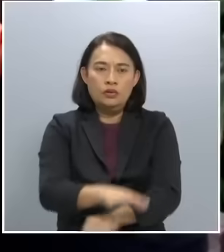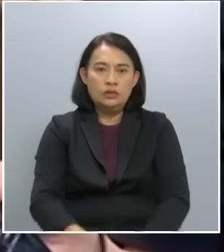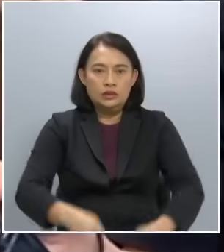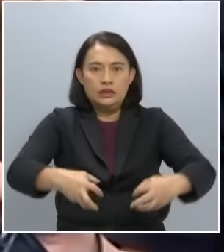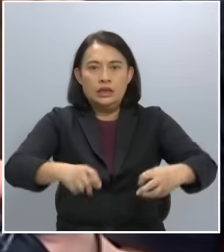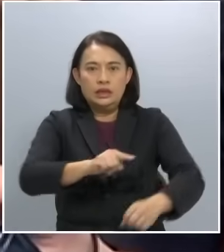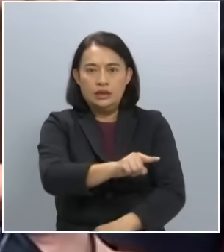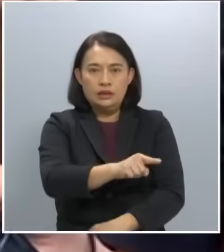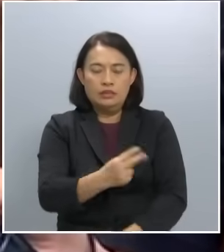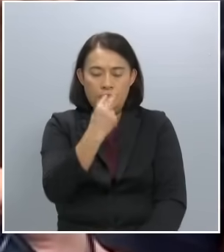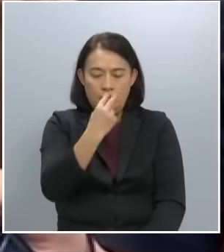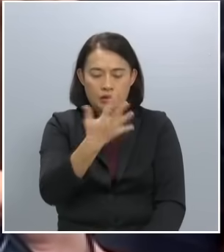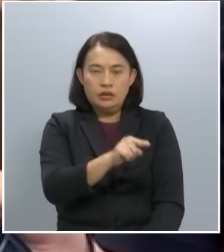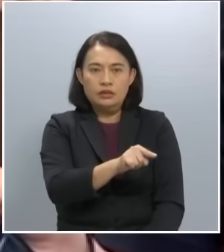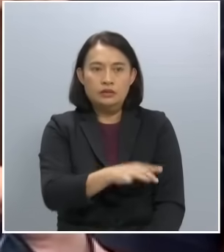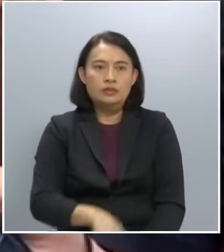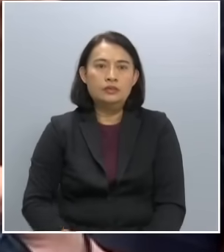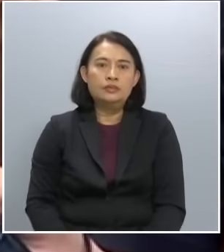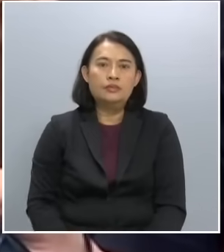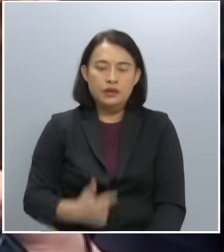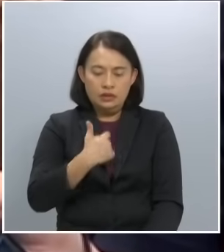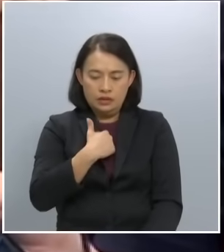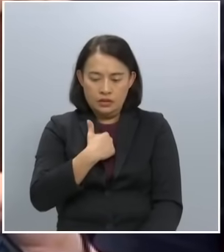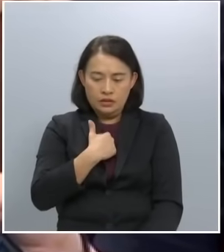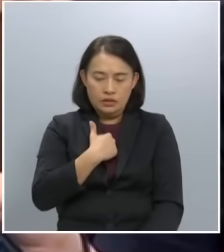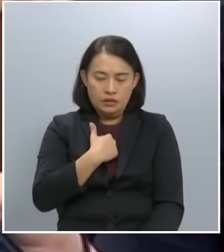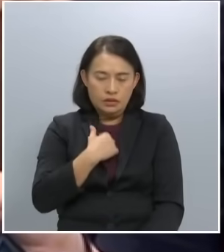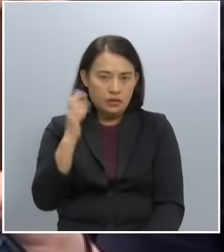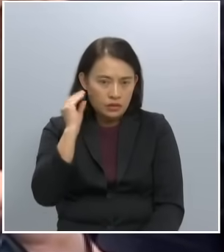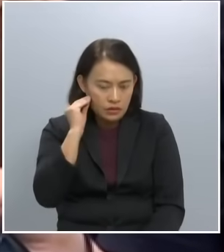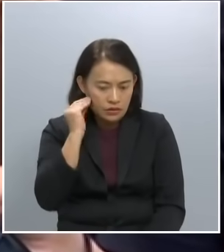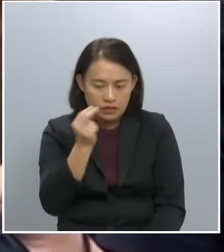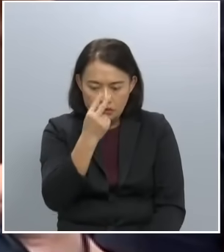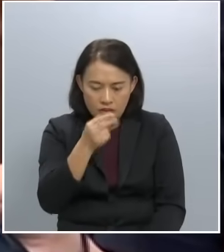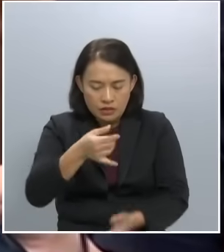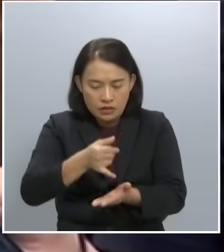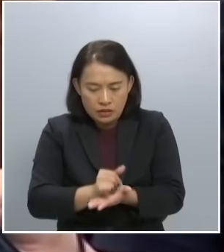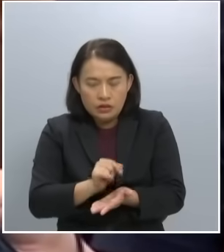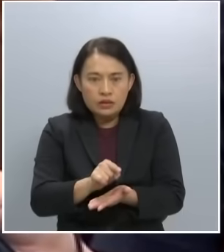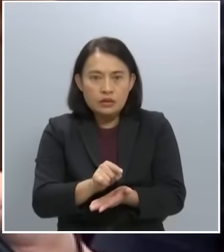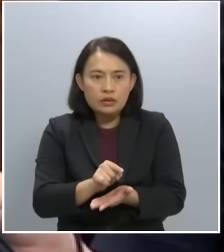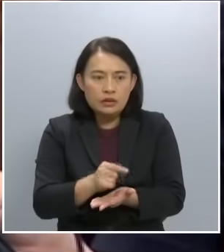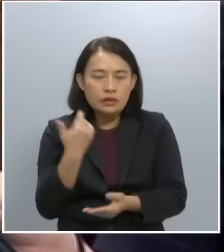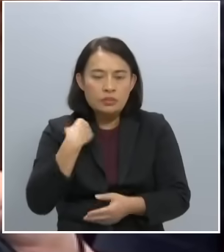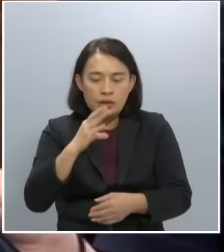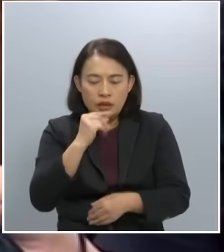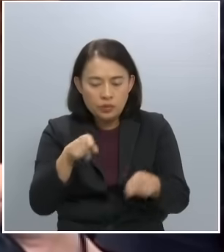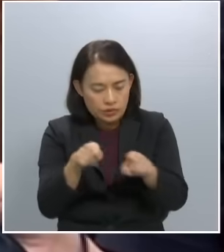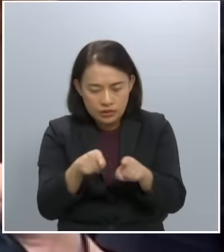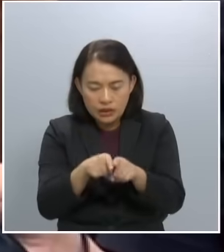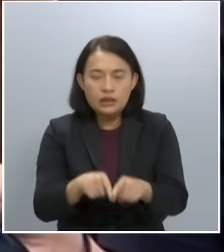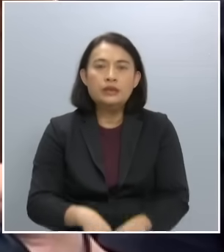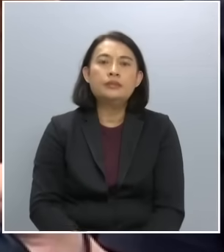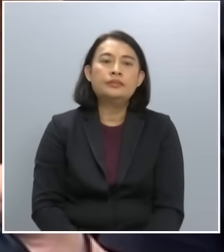มาแล้วก็หยุดหายใจตอนนั้นเธอเองได้ยินแบบนั้นเนี่ยน้ำตาตกบอกเป็นลมแทบทั้งยืนตามที่เธอได้มีการพูดเมื่อกี้เลยครับคุณผู้ชม